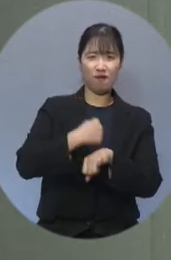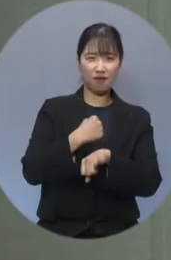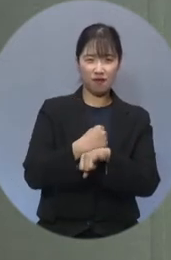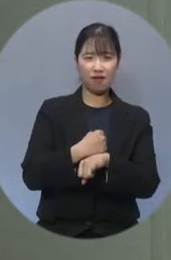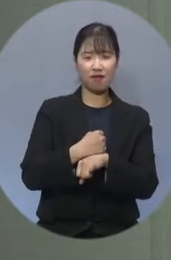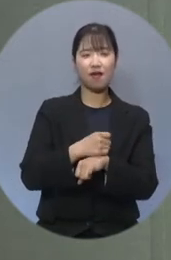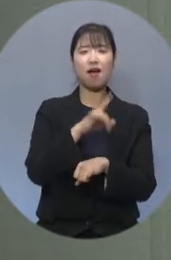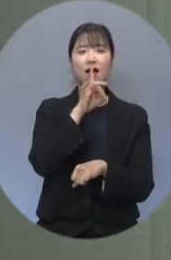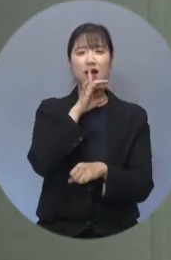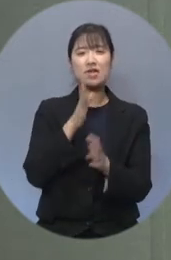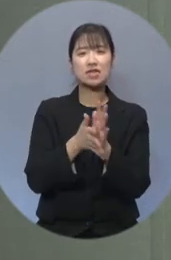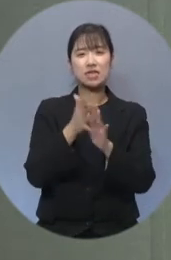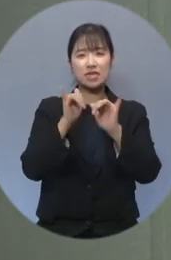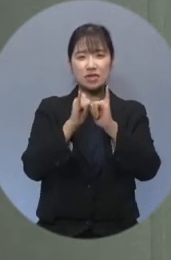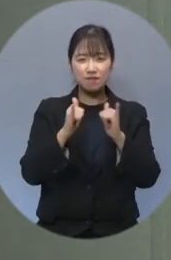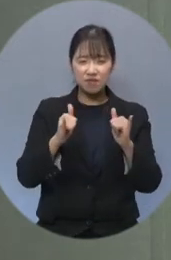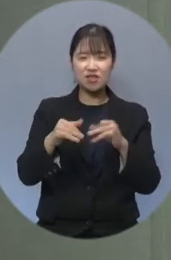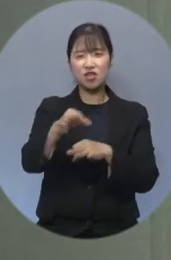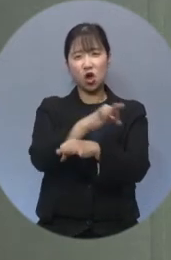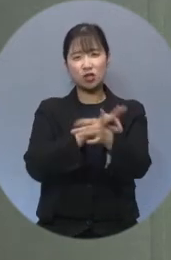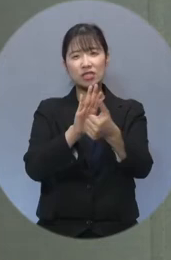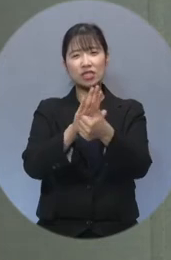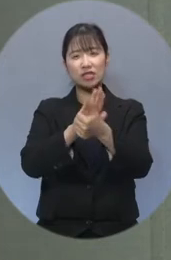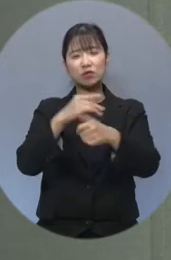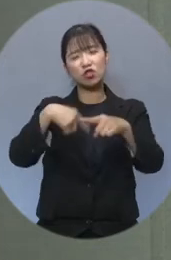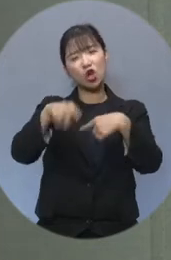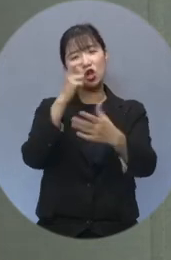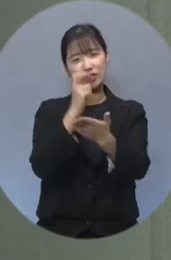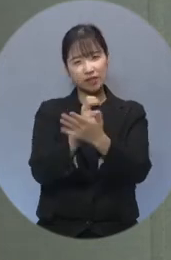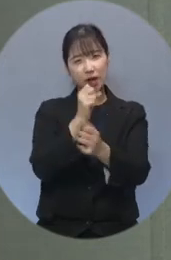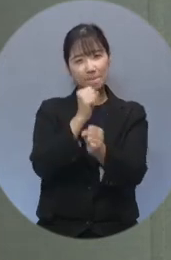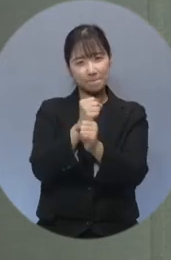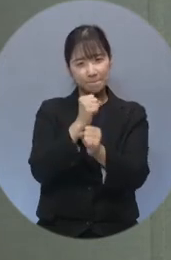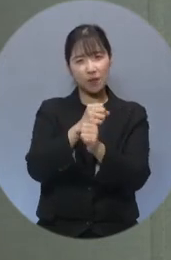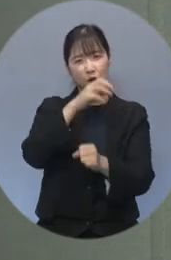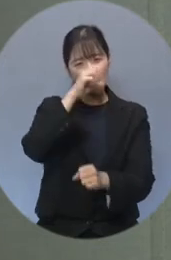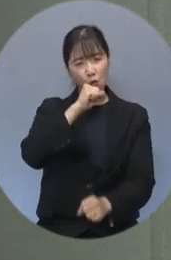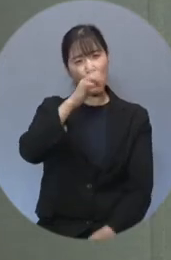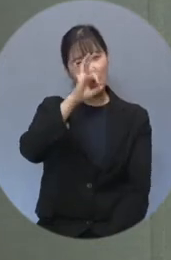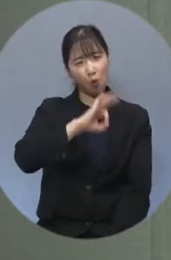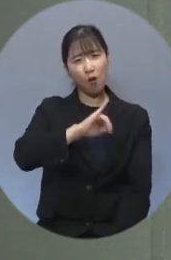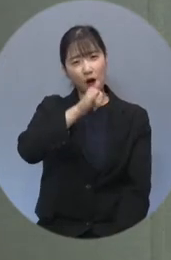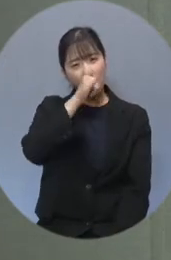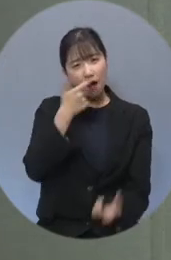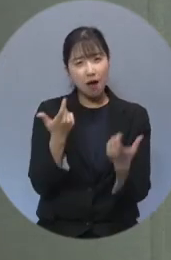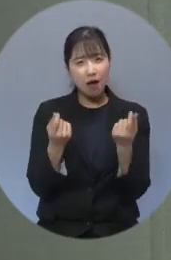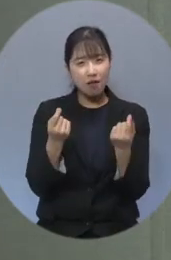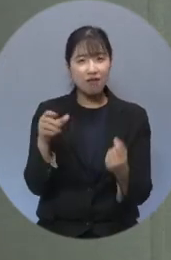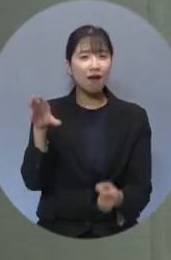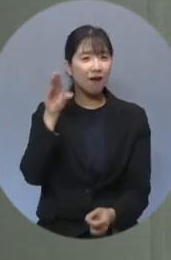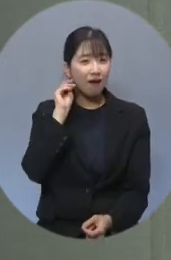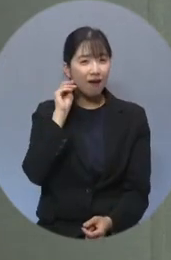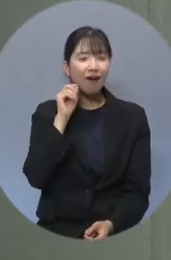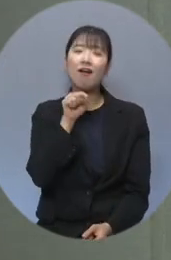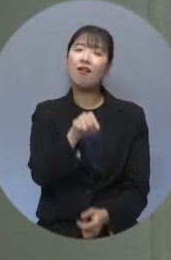경제 지원 정책을 수립해 가지고 좋은 성과를 보고 있다. 뭐 이런 소식이 들려오는데 대개